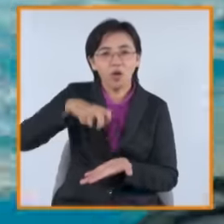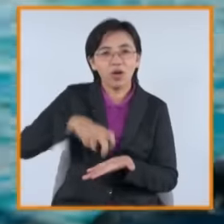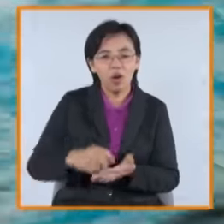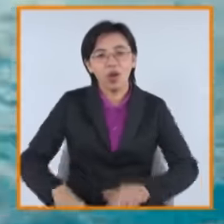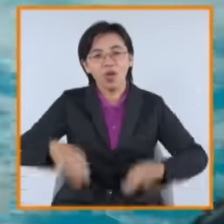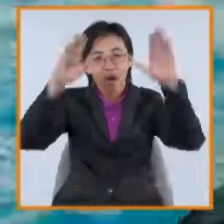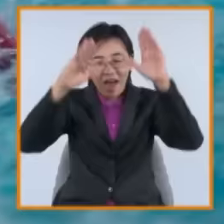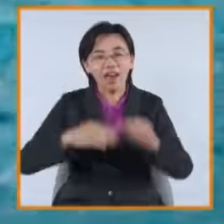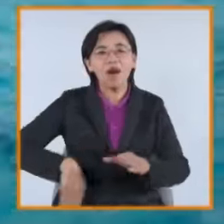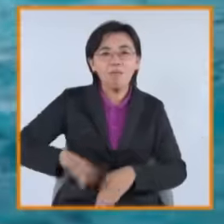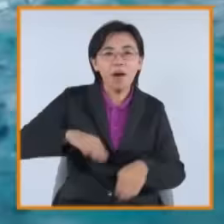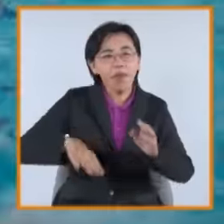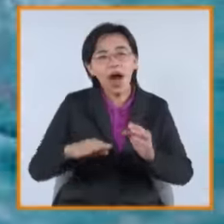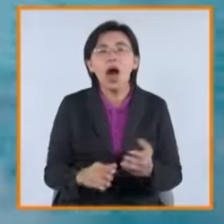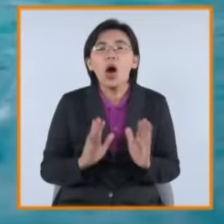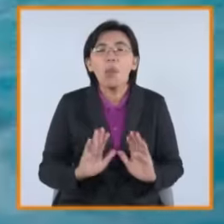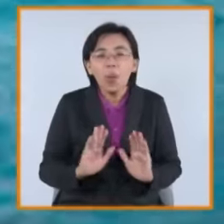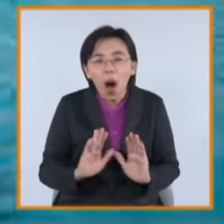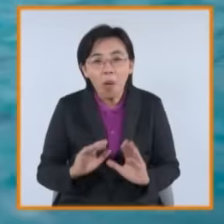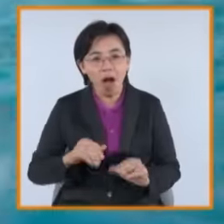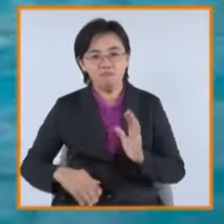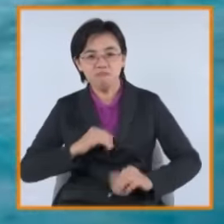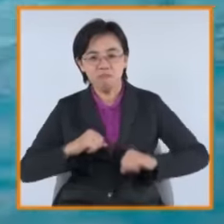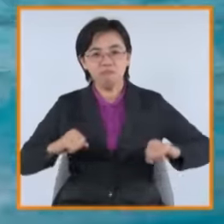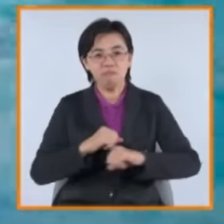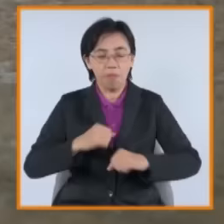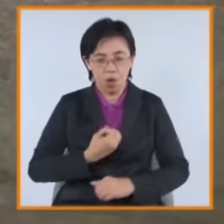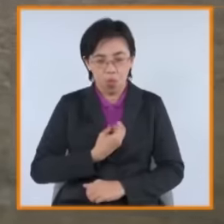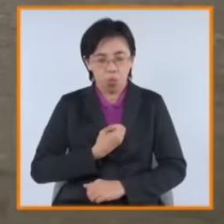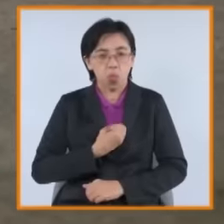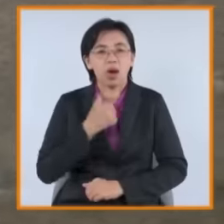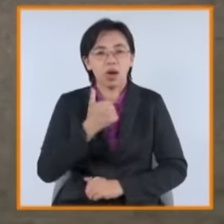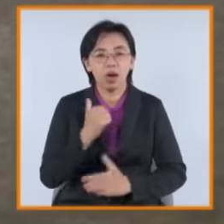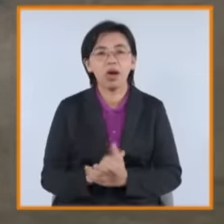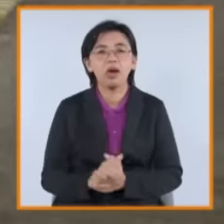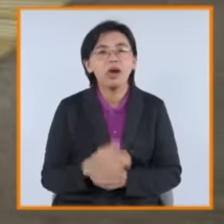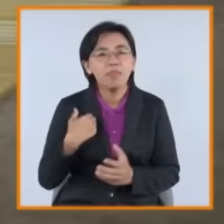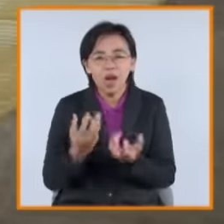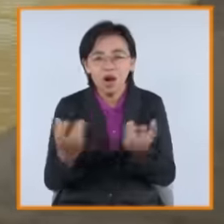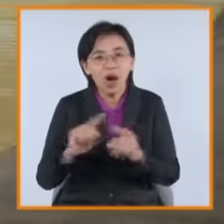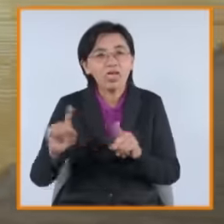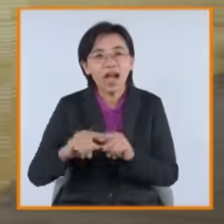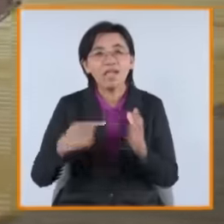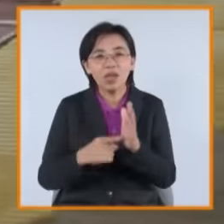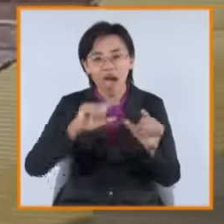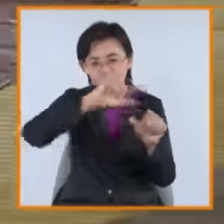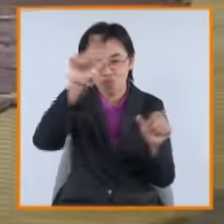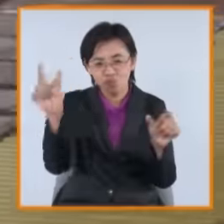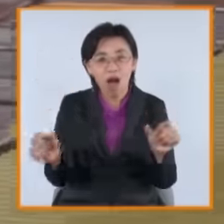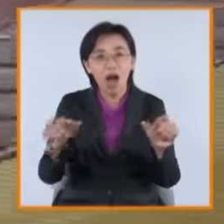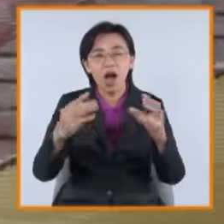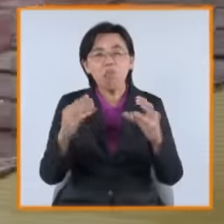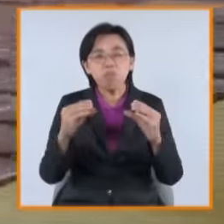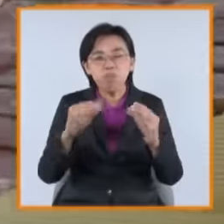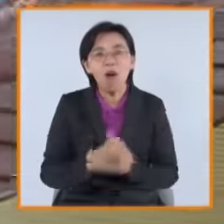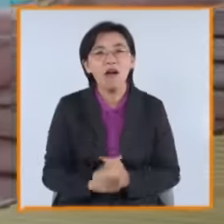ขาหนักสลับกับเบาเพื่อเพิ่มอัตราการเต้นของหัวใจโดยอาจจะมีการใช้อุปกรณ์เสริมอย่างเช่นนูดเดิลโฟมเพื่อเพิ่ม